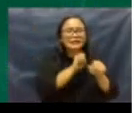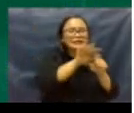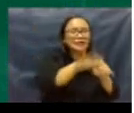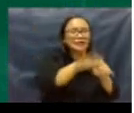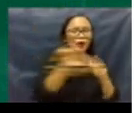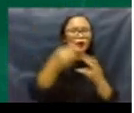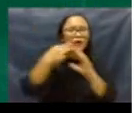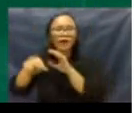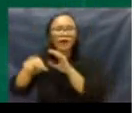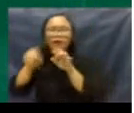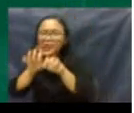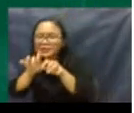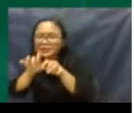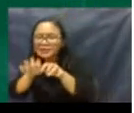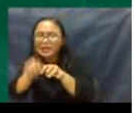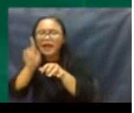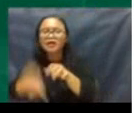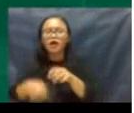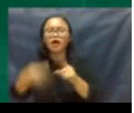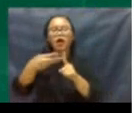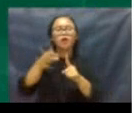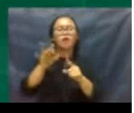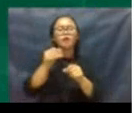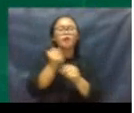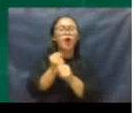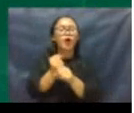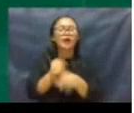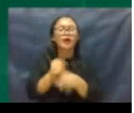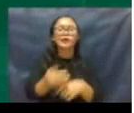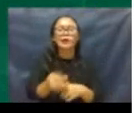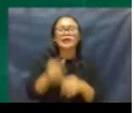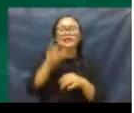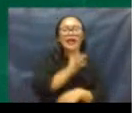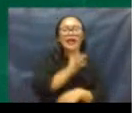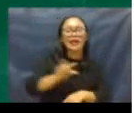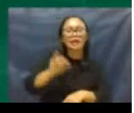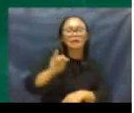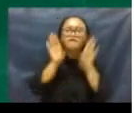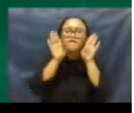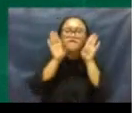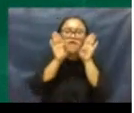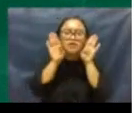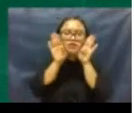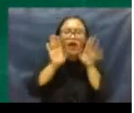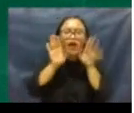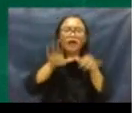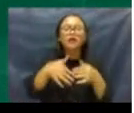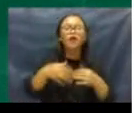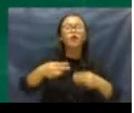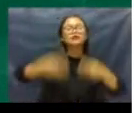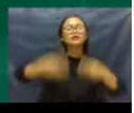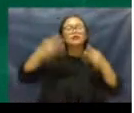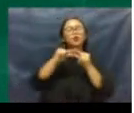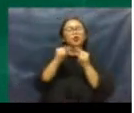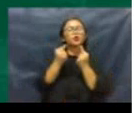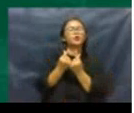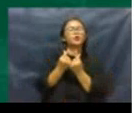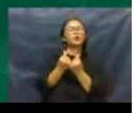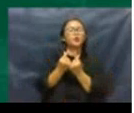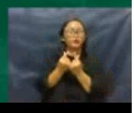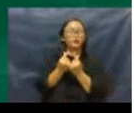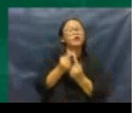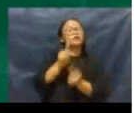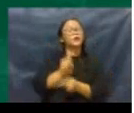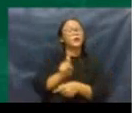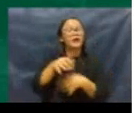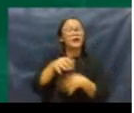buat. Blog Bapak Ibu, Instagram, Facebook, bahkan WhatsApp group. Kalau perlu, buat juga